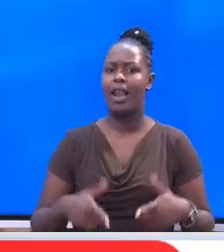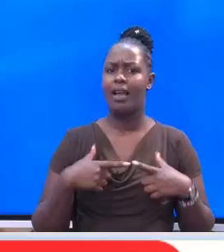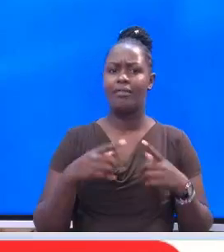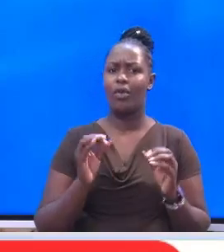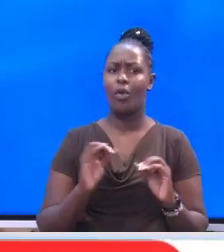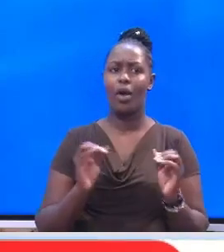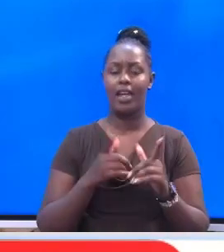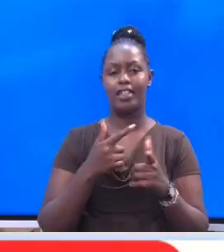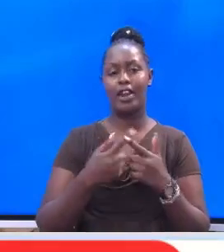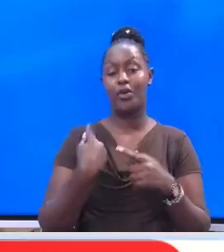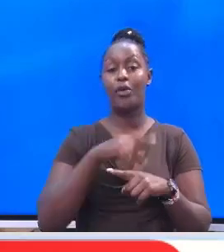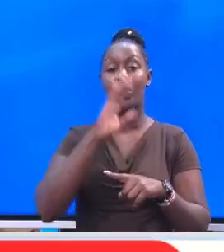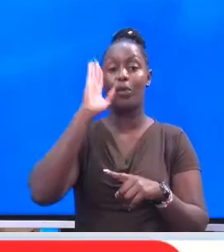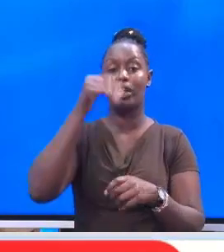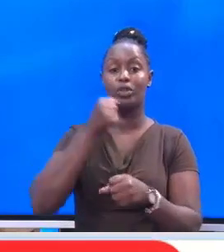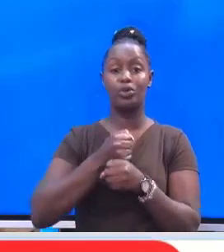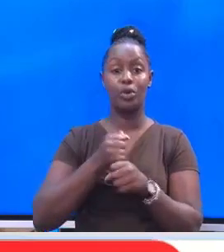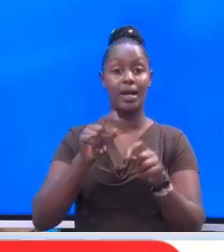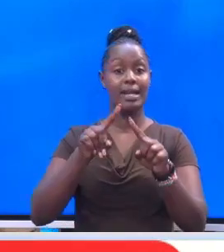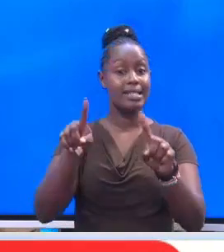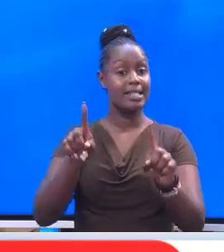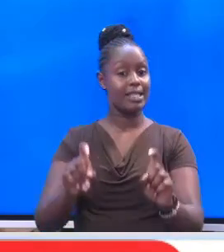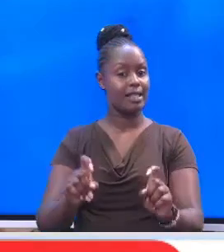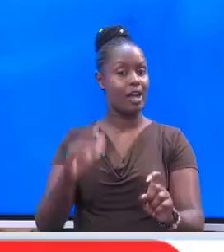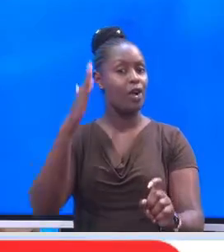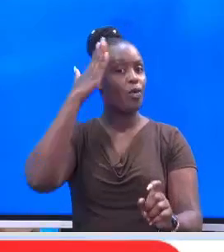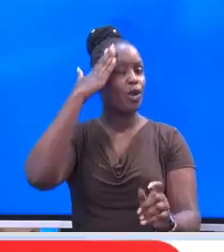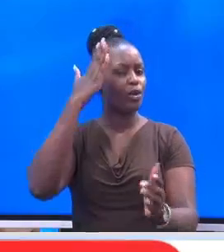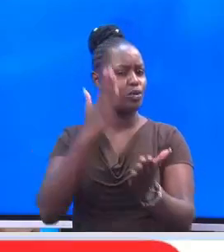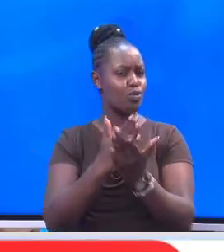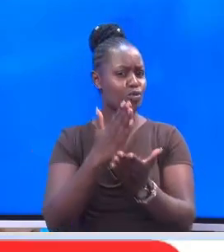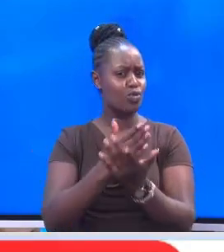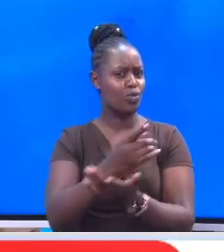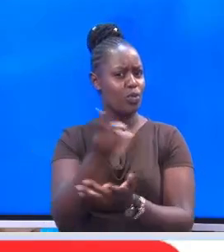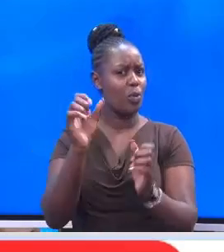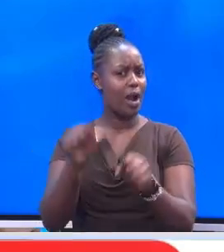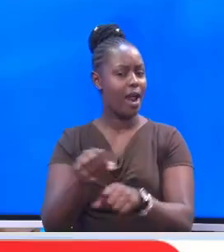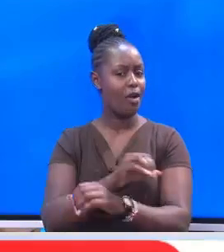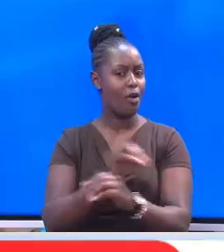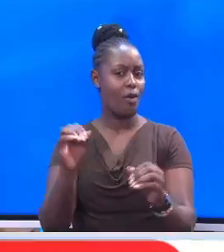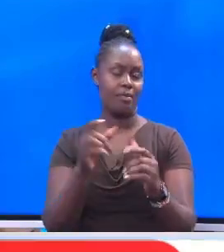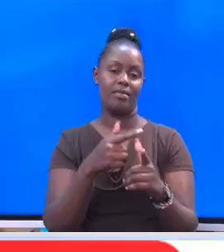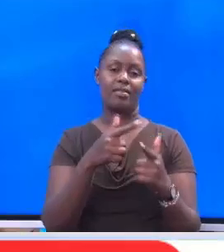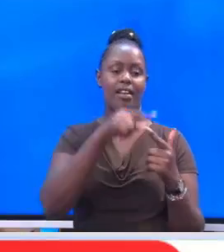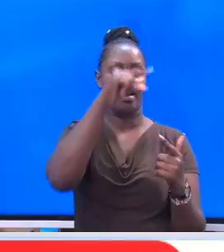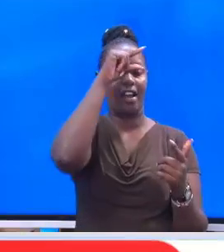na ikishajulikana ya kwamba kweli hakika haujiwezi, serikali itaweza kukulipia ile minimum ya